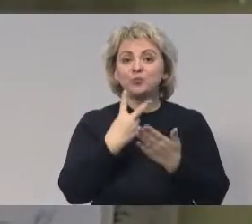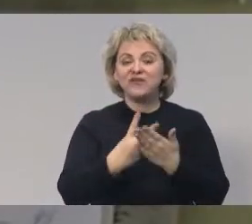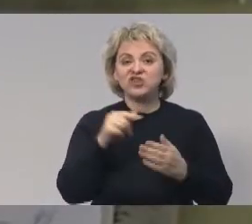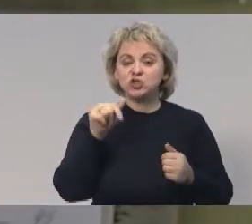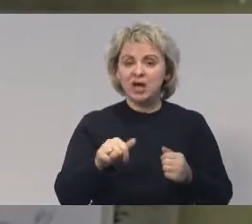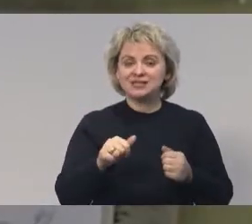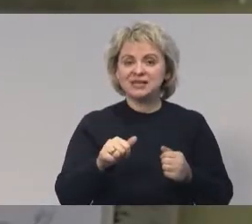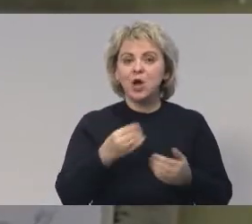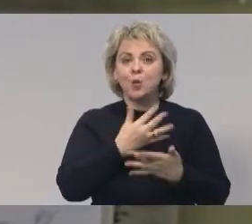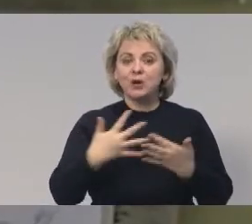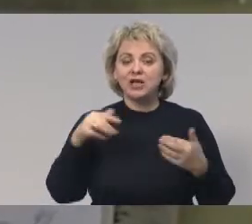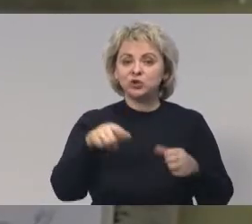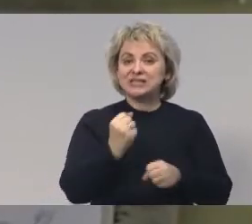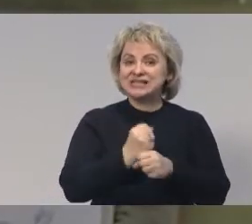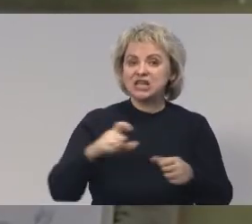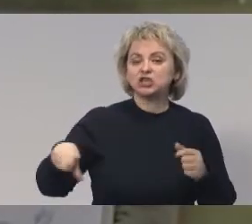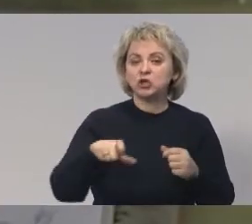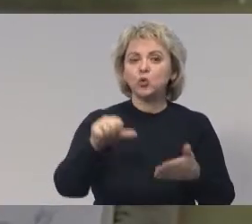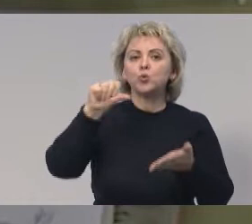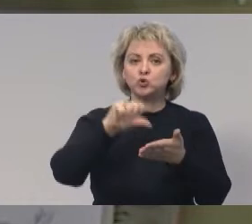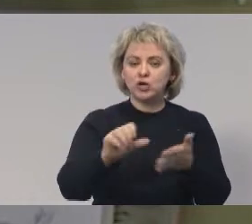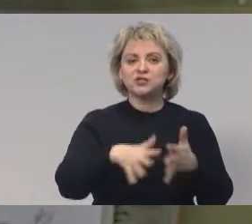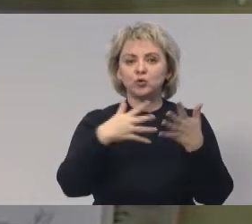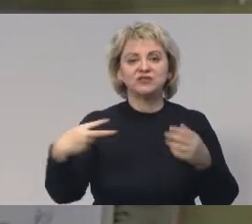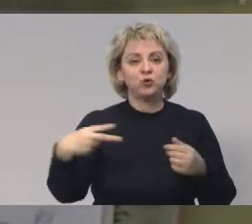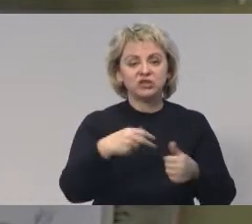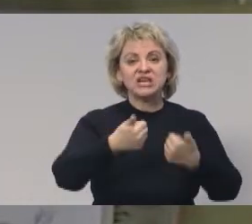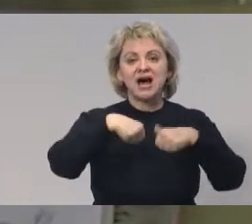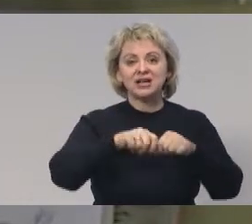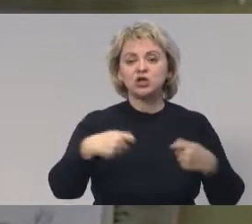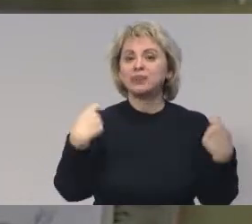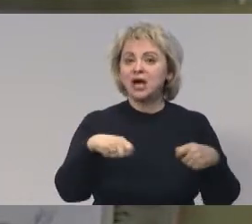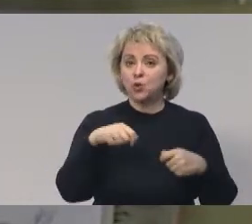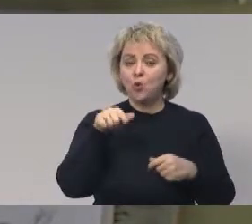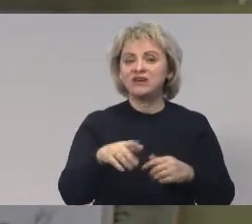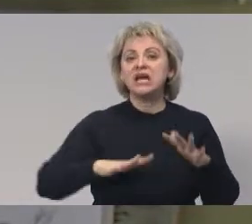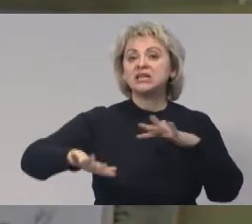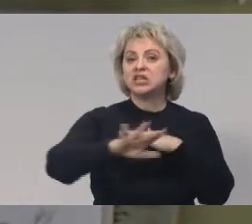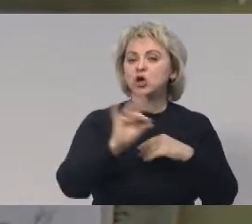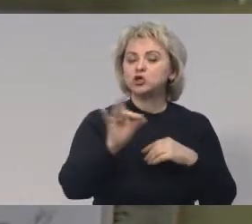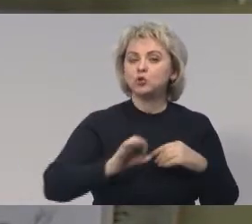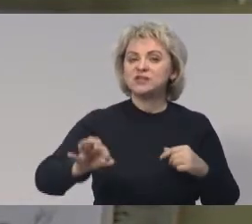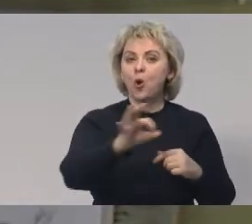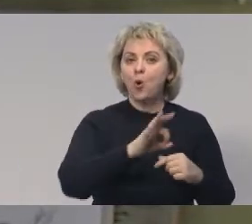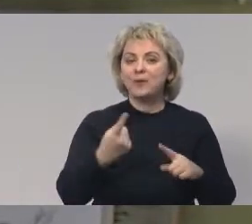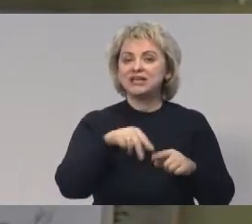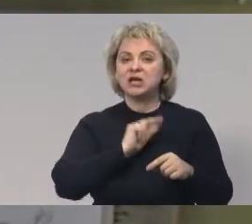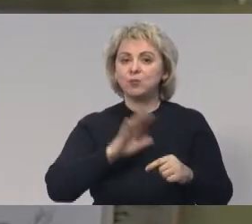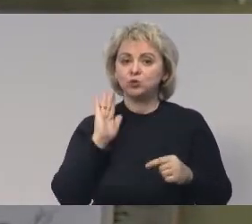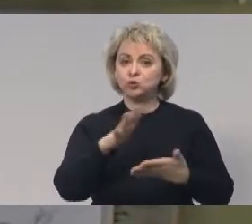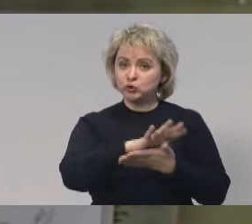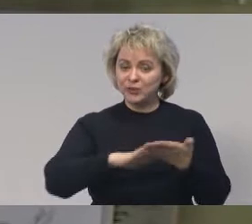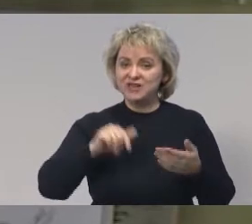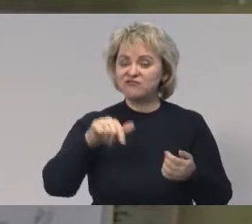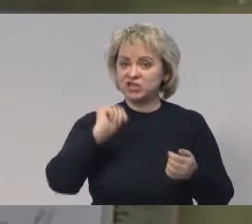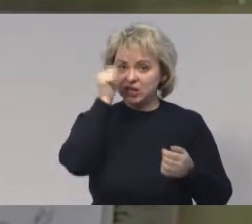визуализации продукции «Сделано на Дону» участвует более 2000 организаций торговли на территории Ростовской области. Эта работа будет продолжена в